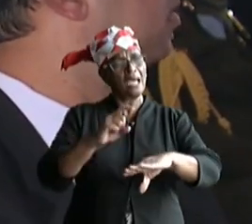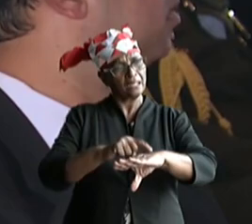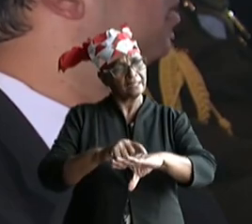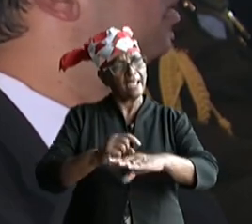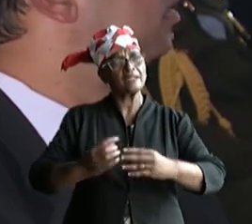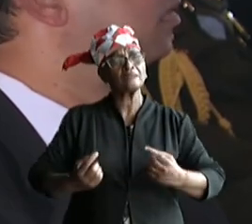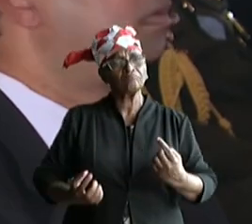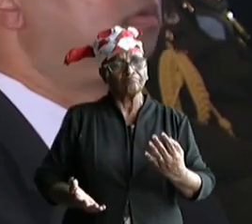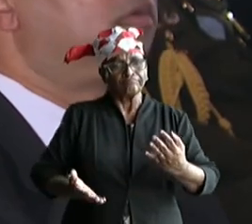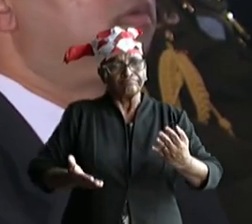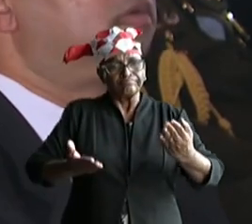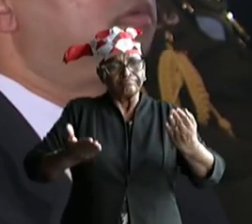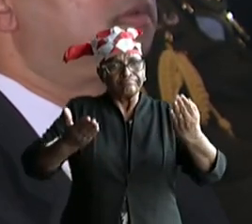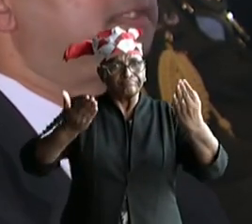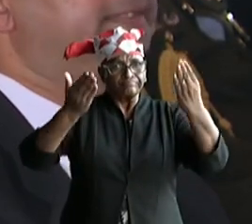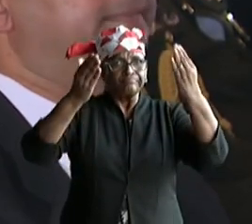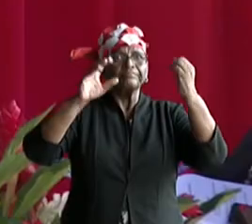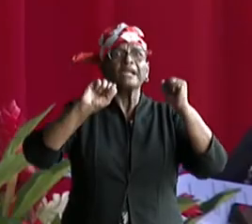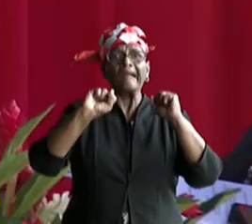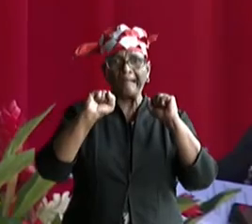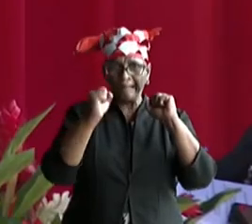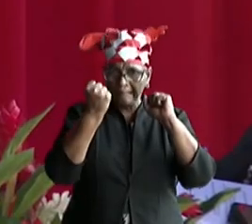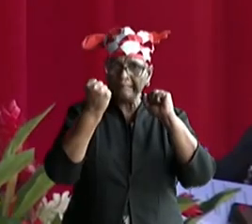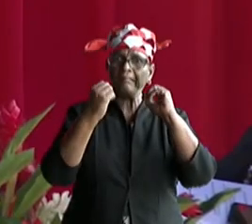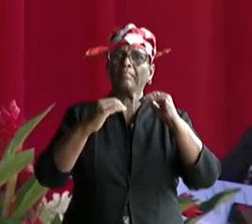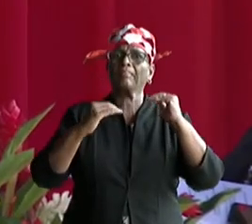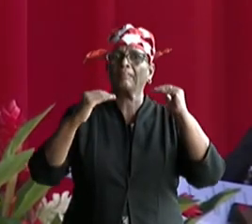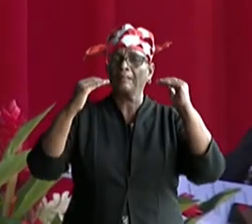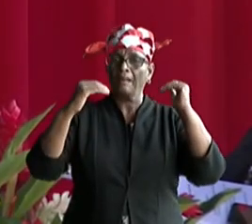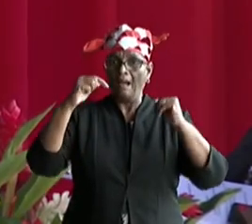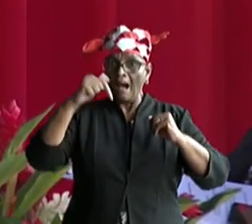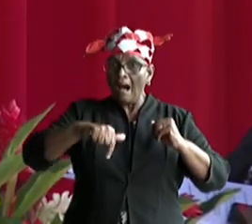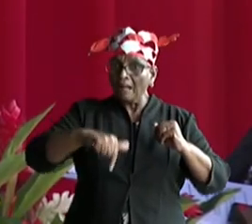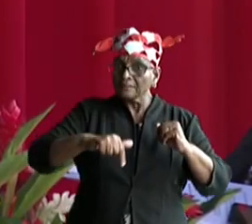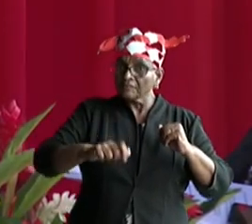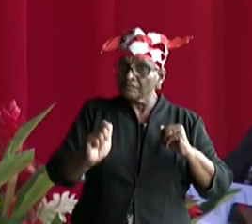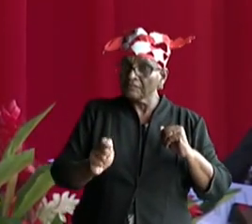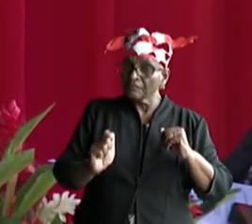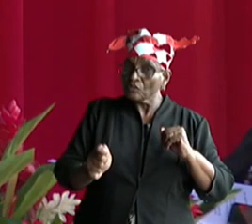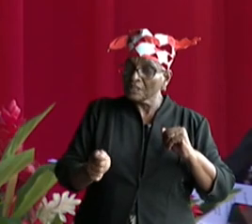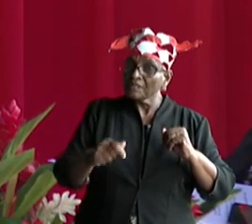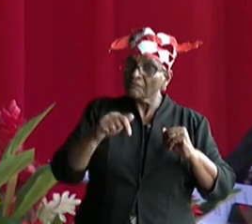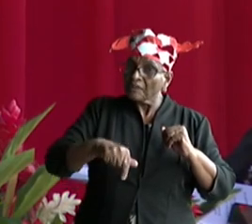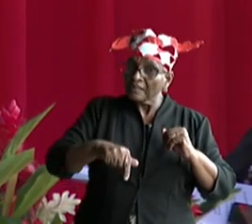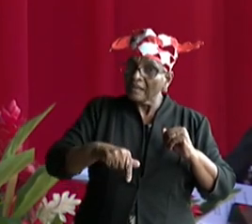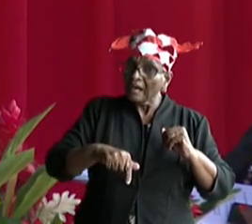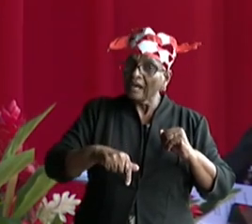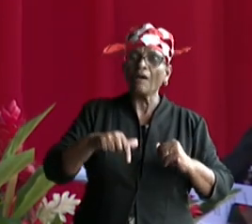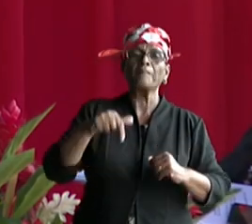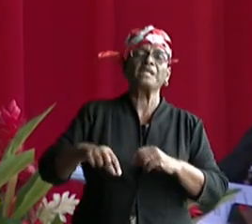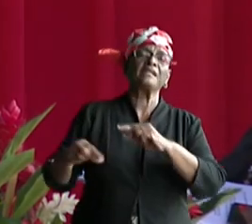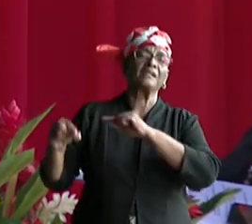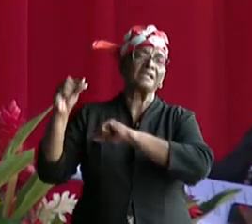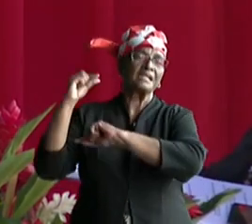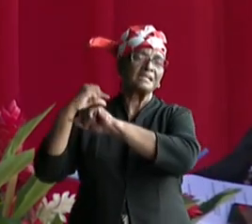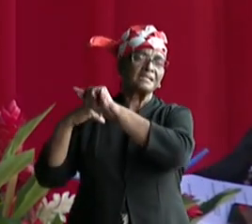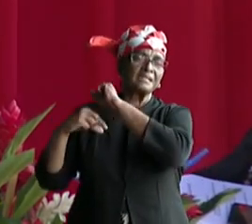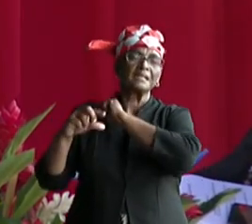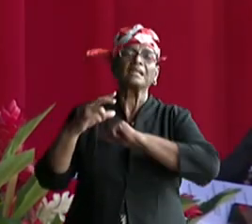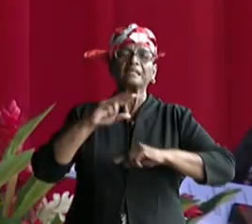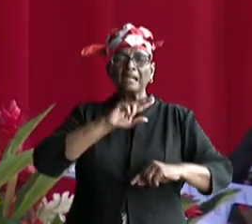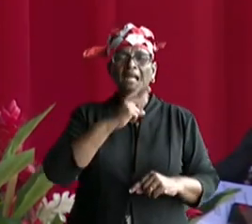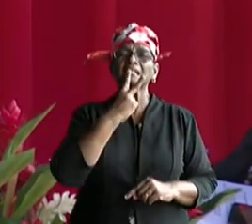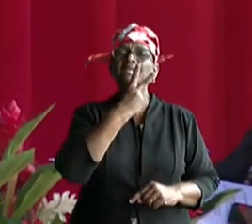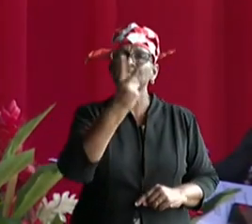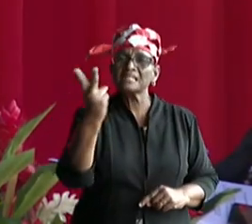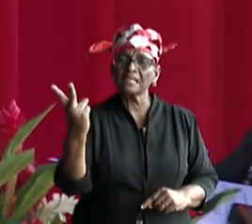zullen komen. Maar meneer de voorzitter, op een dag als vandaag is het goed om op historische ontwikkeling te wijzen.